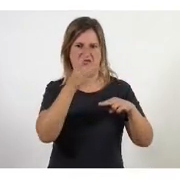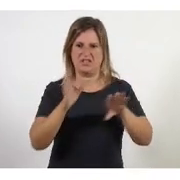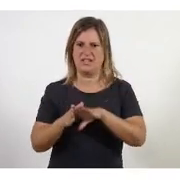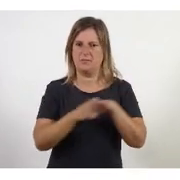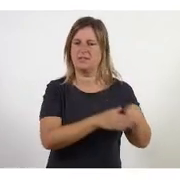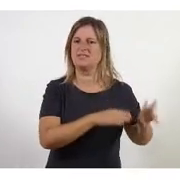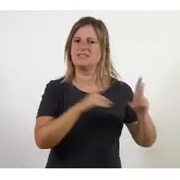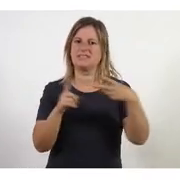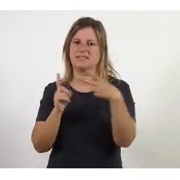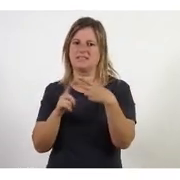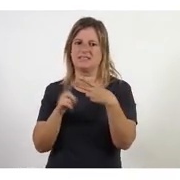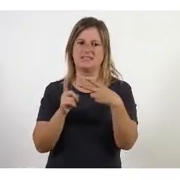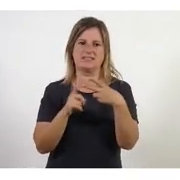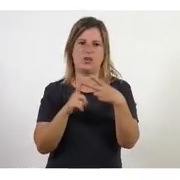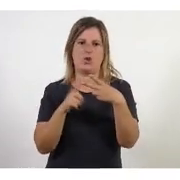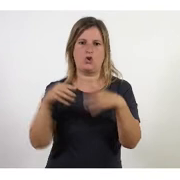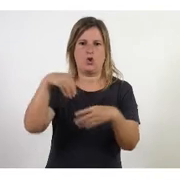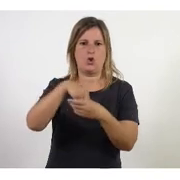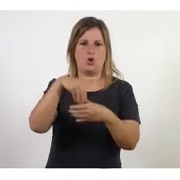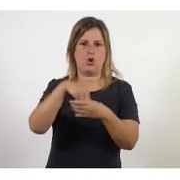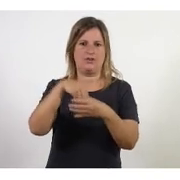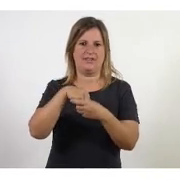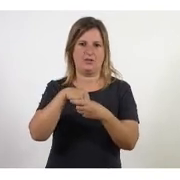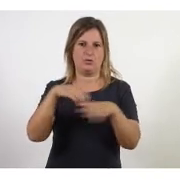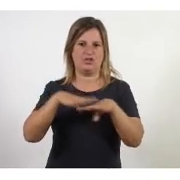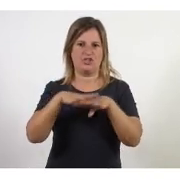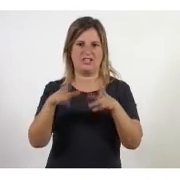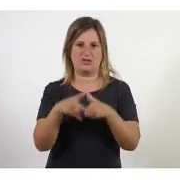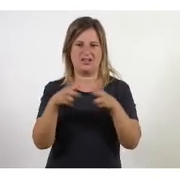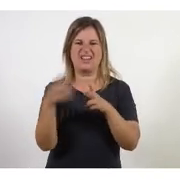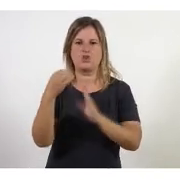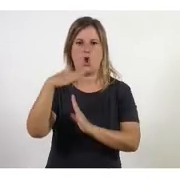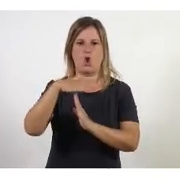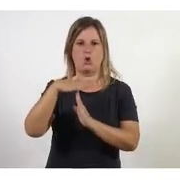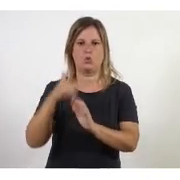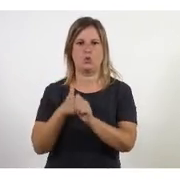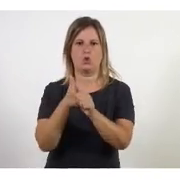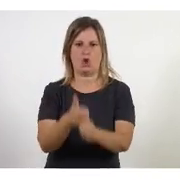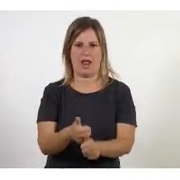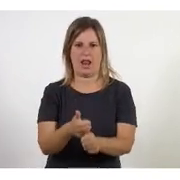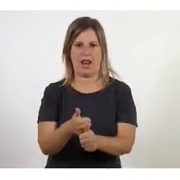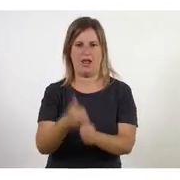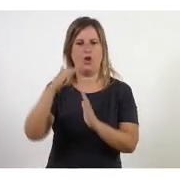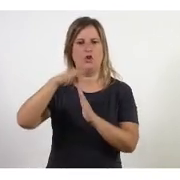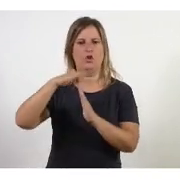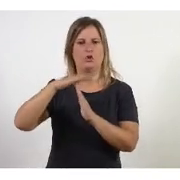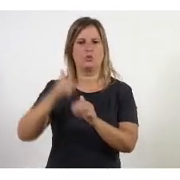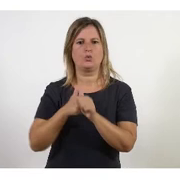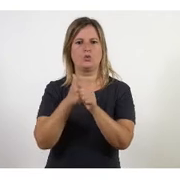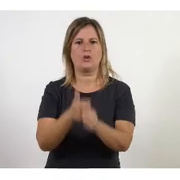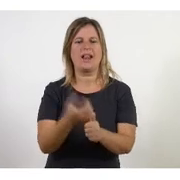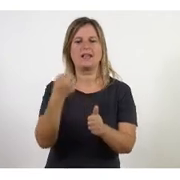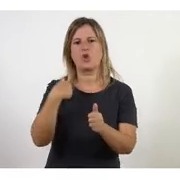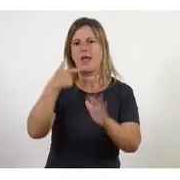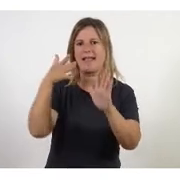tipus de contingut molt típic de xarxes socials són els tutorials. Tutorial és anem